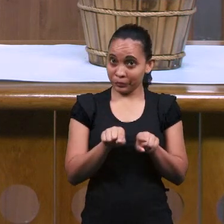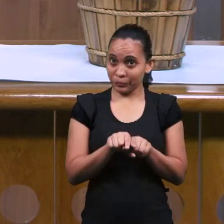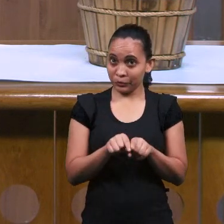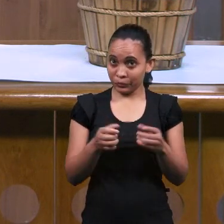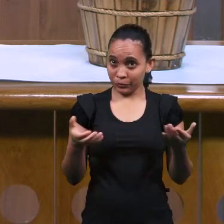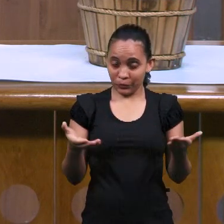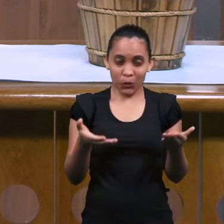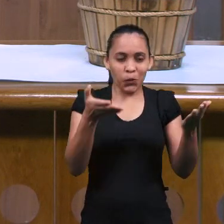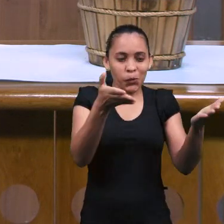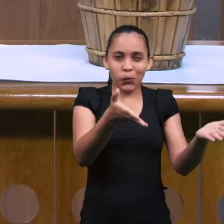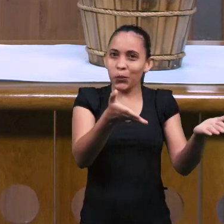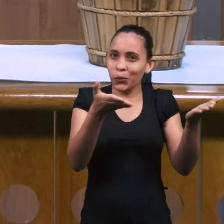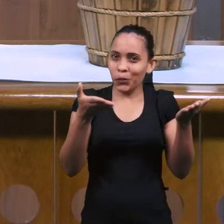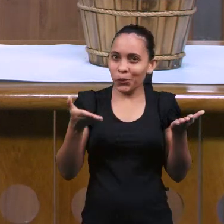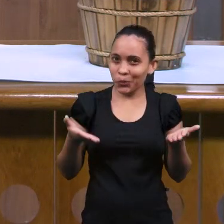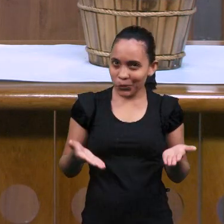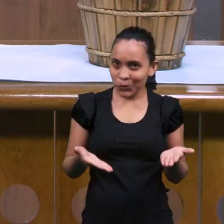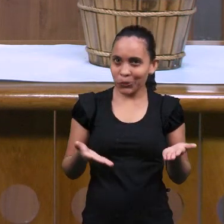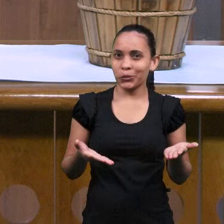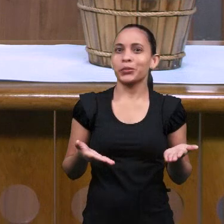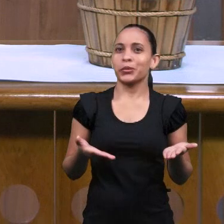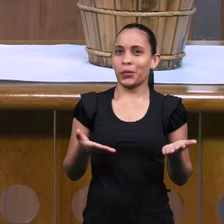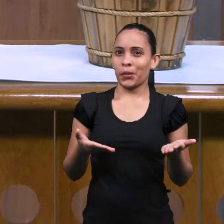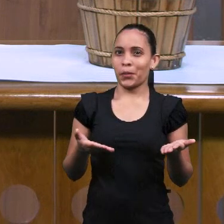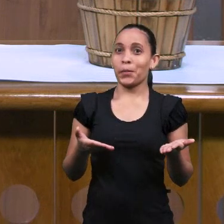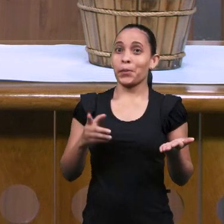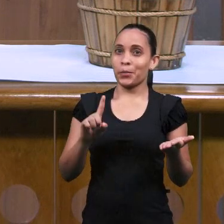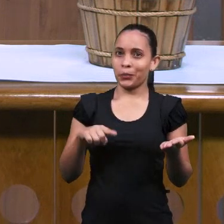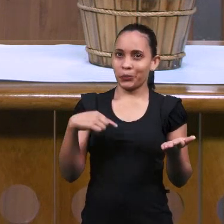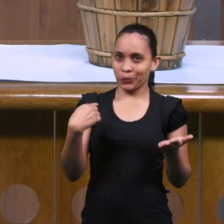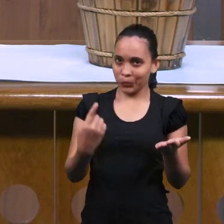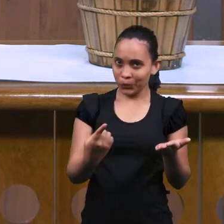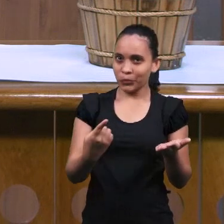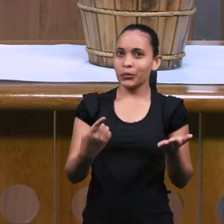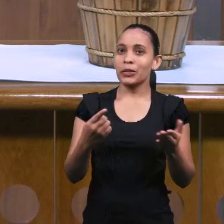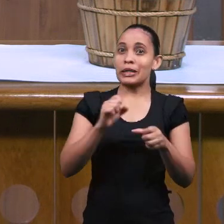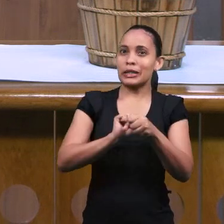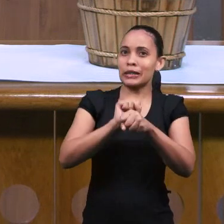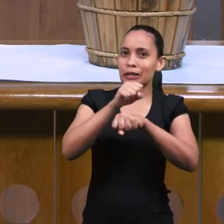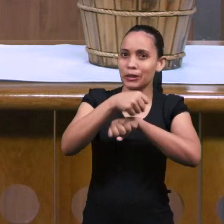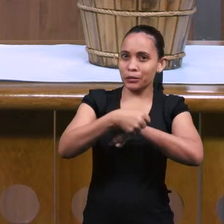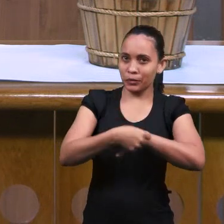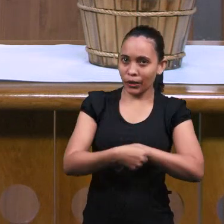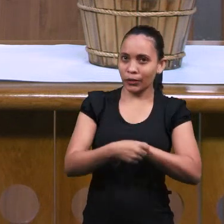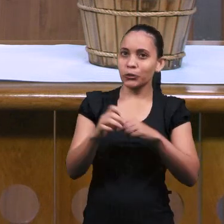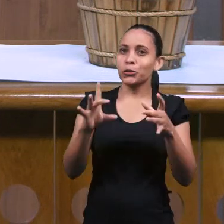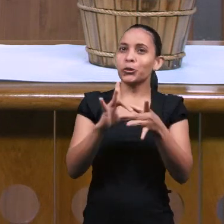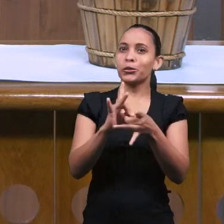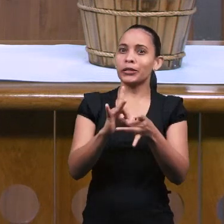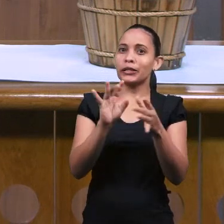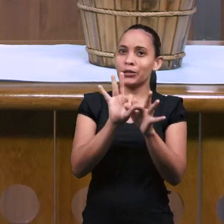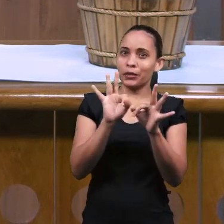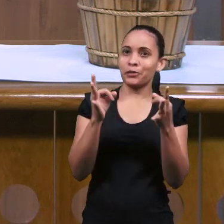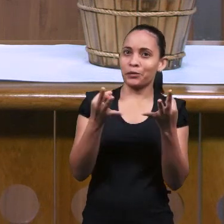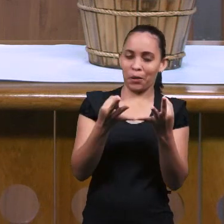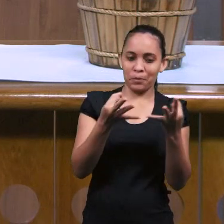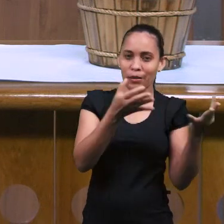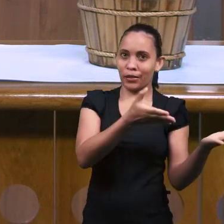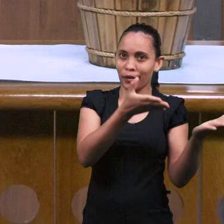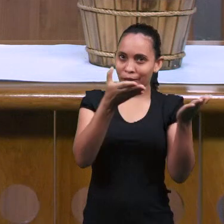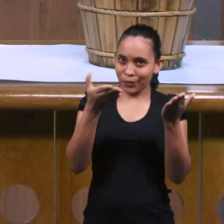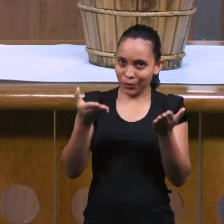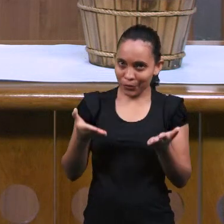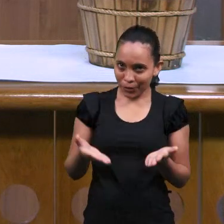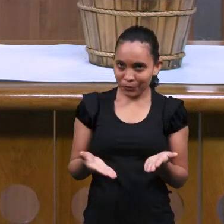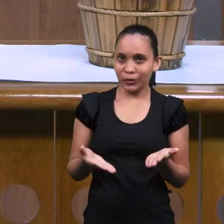Et c'est une invitation afin qu'il participe le prochain Unidos en Famille. Il y a un endroit